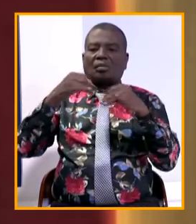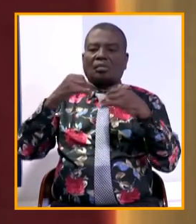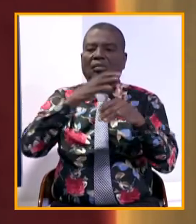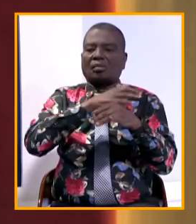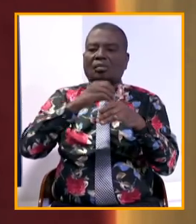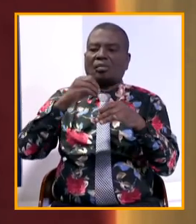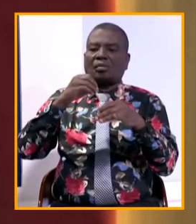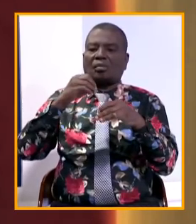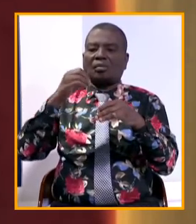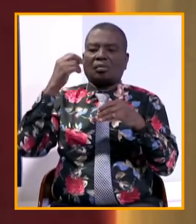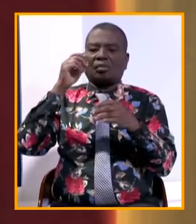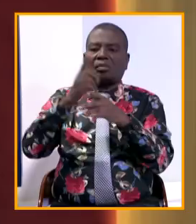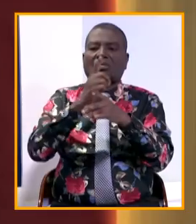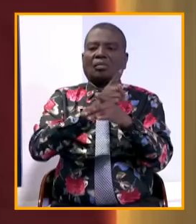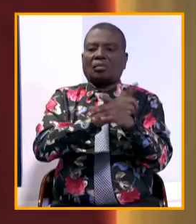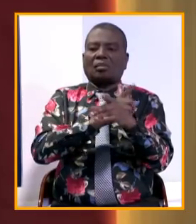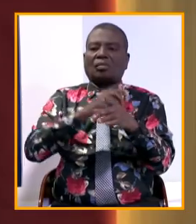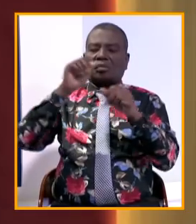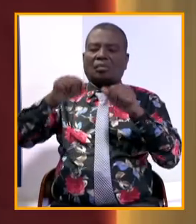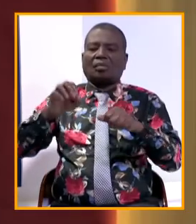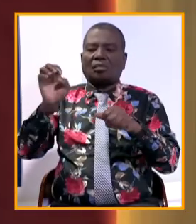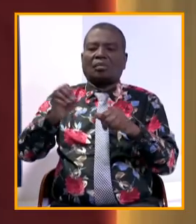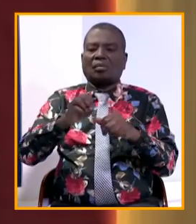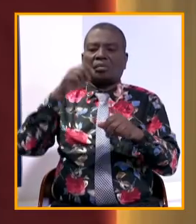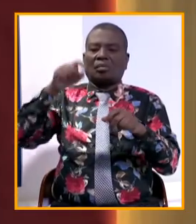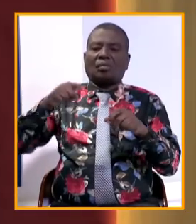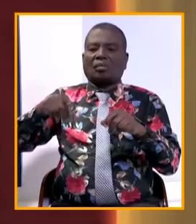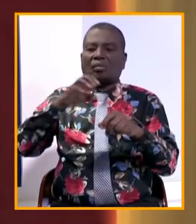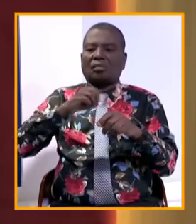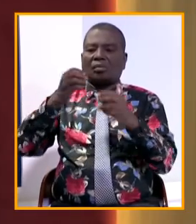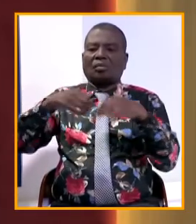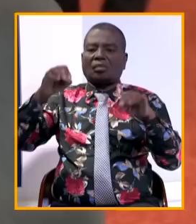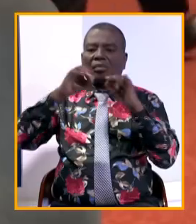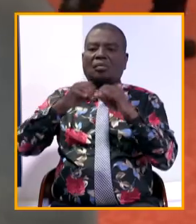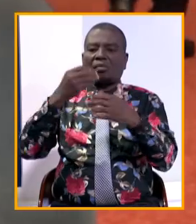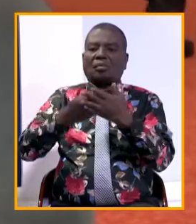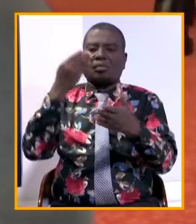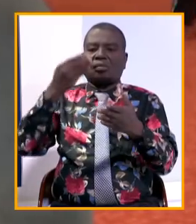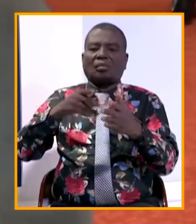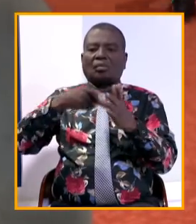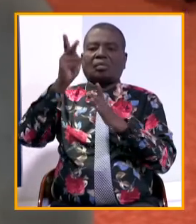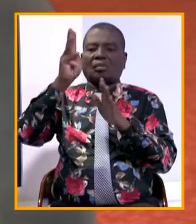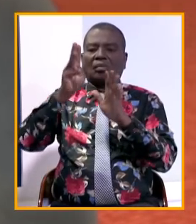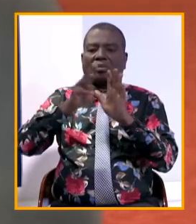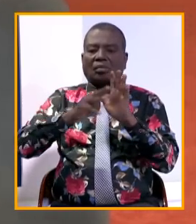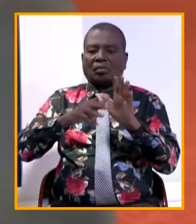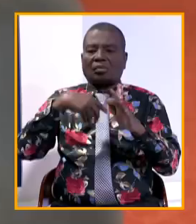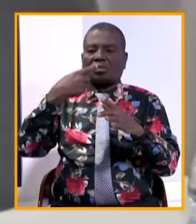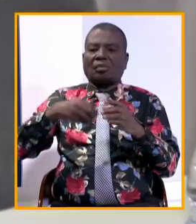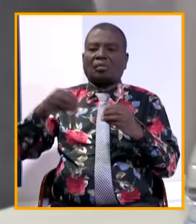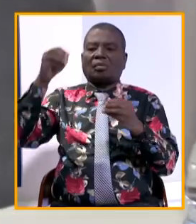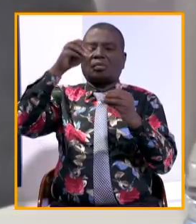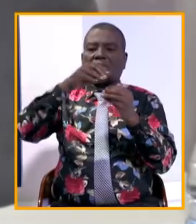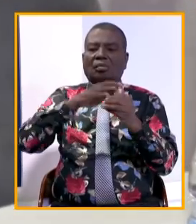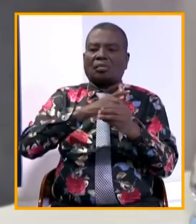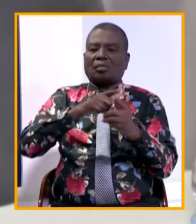l'éducation, pour développer les compétences nécessaires à l'innovation financière. Les paiements instantanés qui viennent compléter